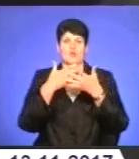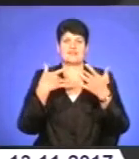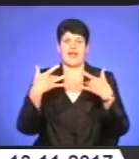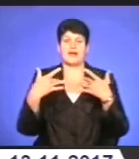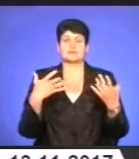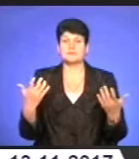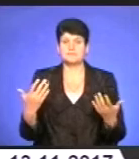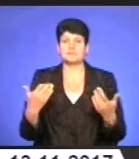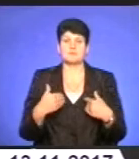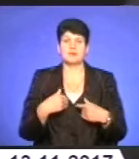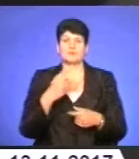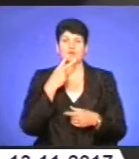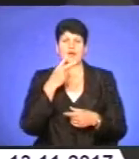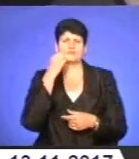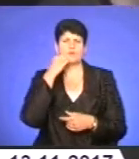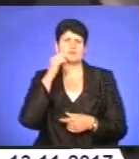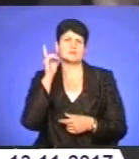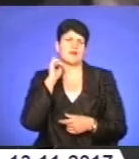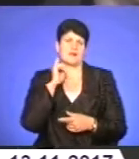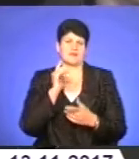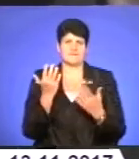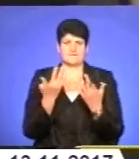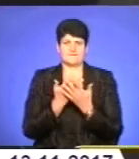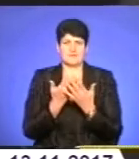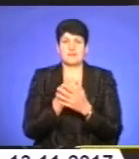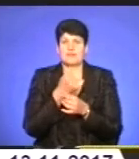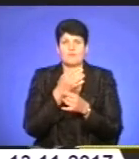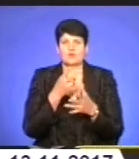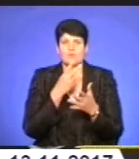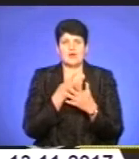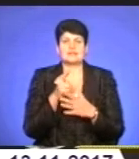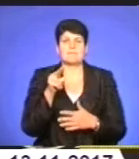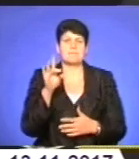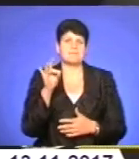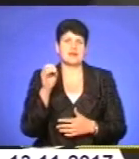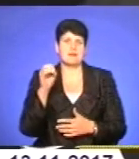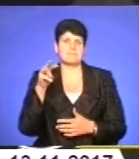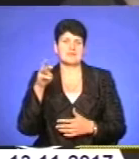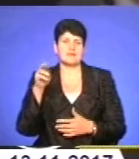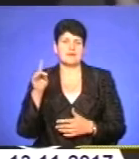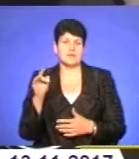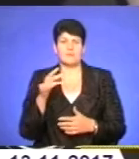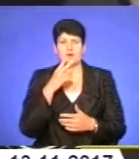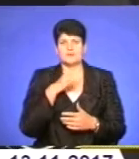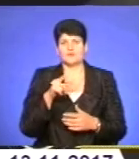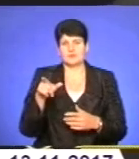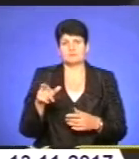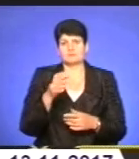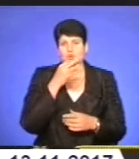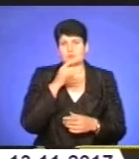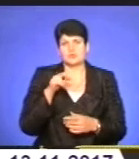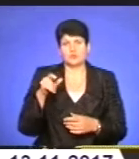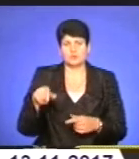показуємо старі фільми, тому що ми не можемо показувати прем'єр, але показуємо фільми, які подобаються людям, так як ми робили на